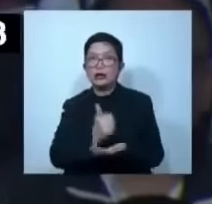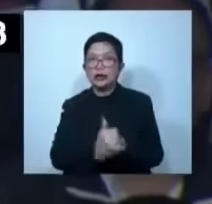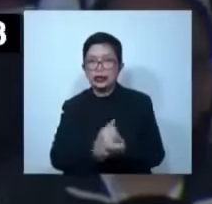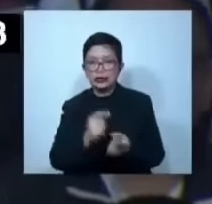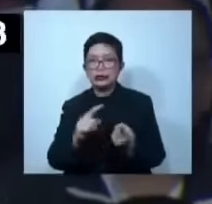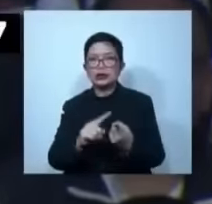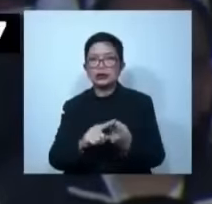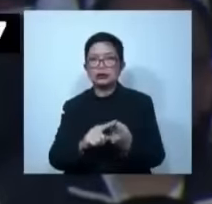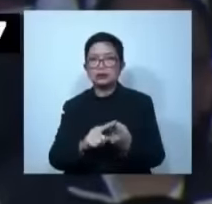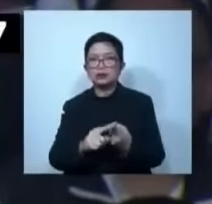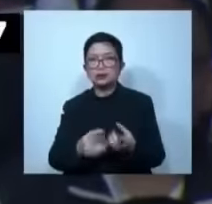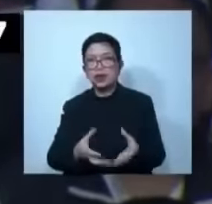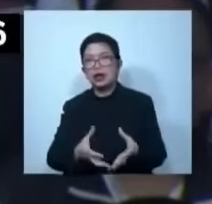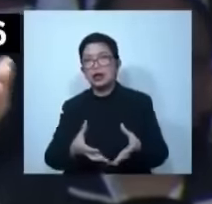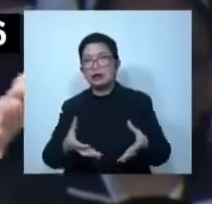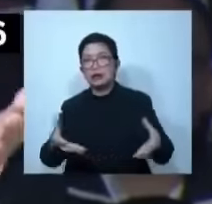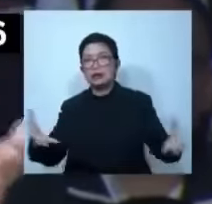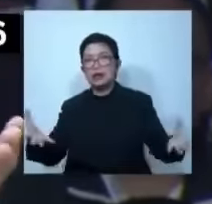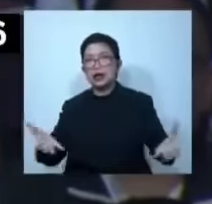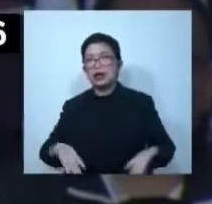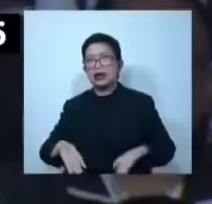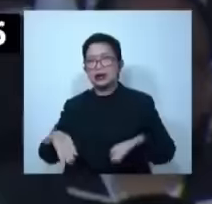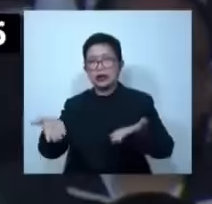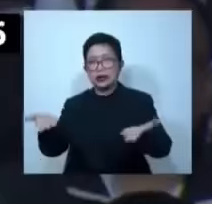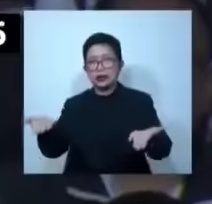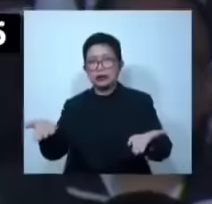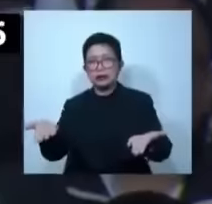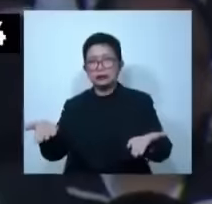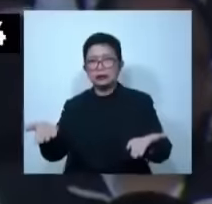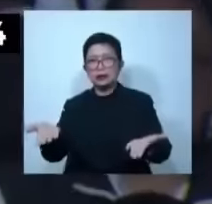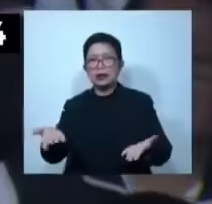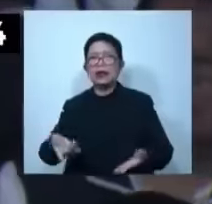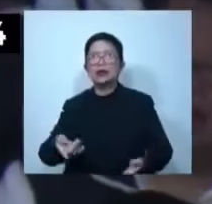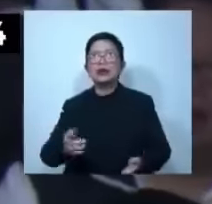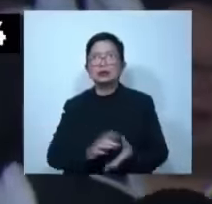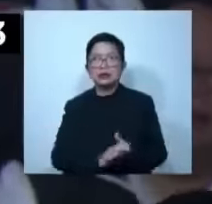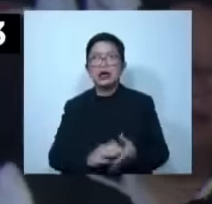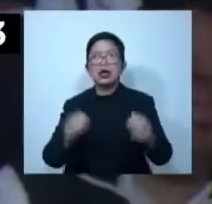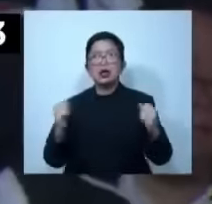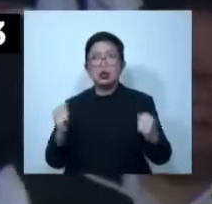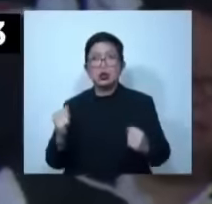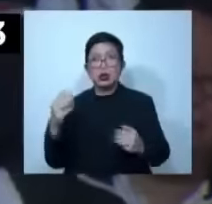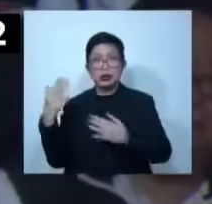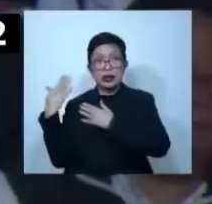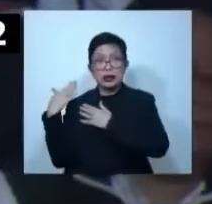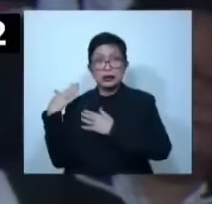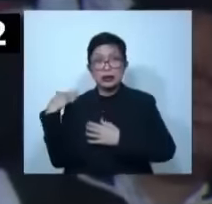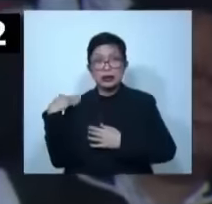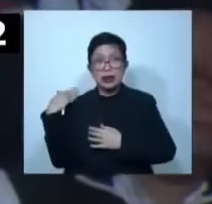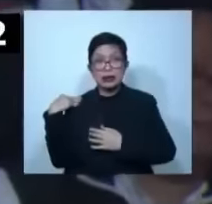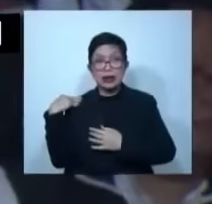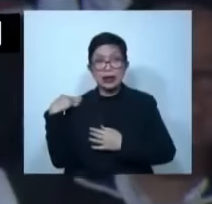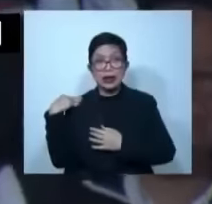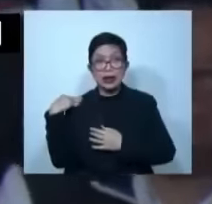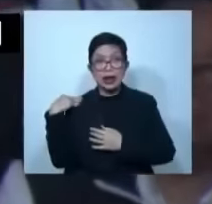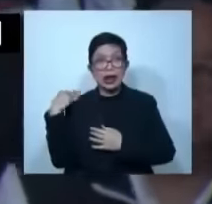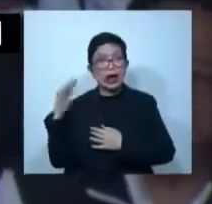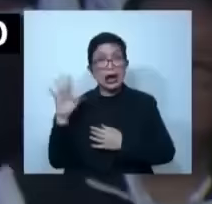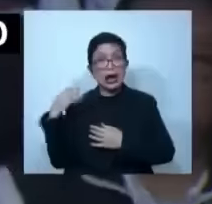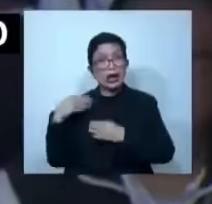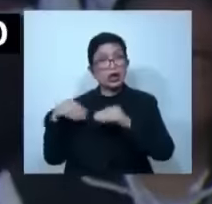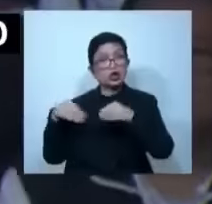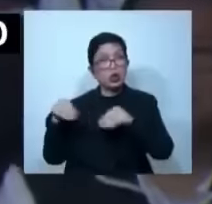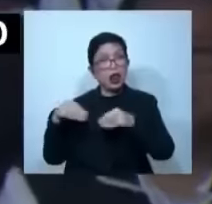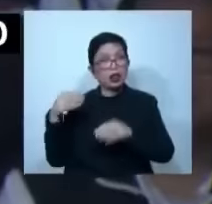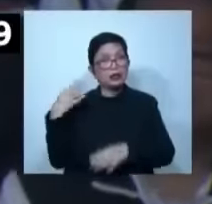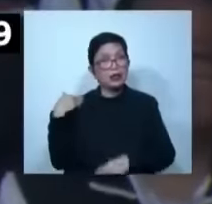biarkan mereka berkembang dengan meritokrasi yang baik sehingga pada saat menduduki jabatan tidak ada lagi jual-beli jabatan.